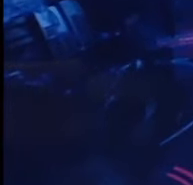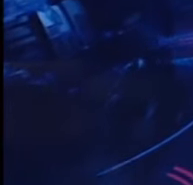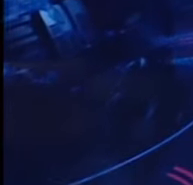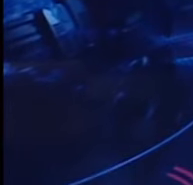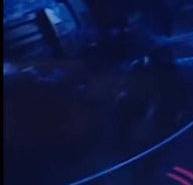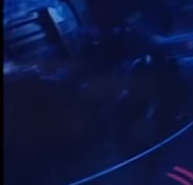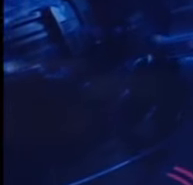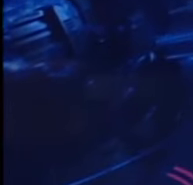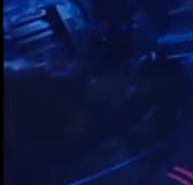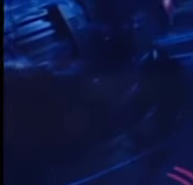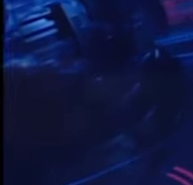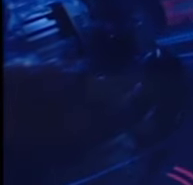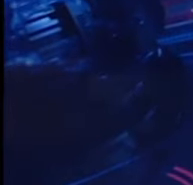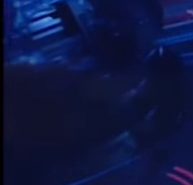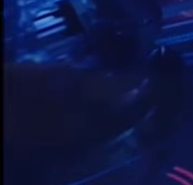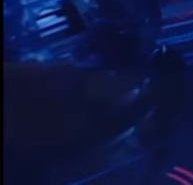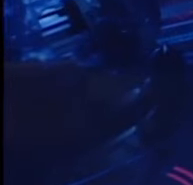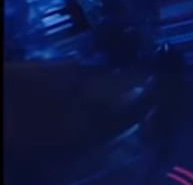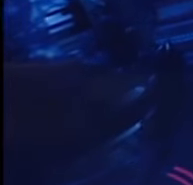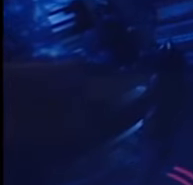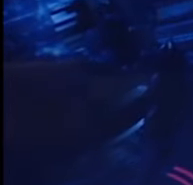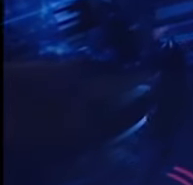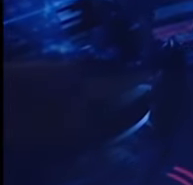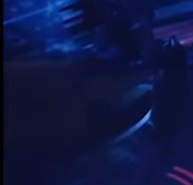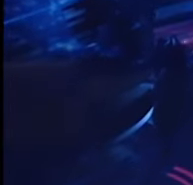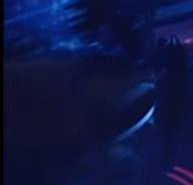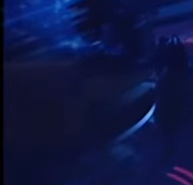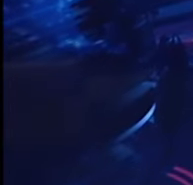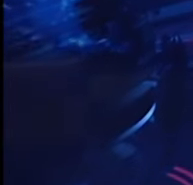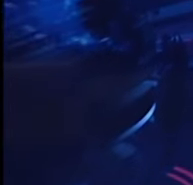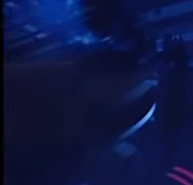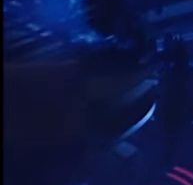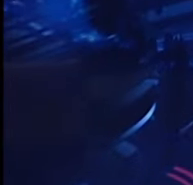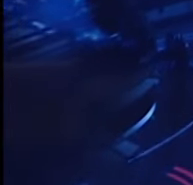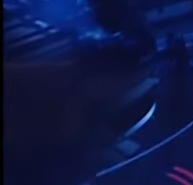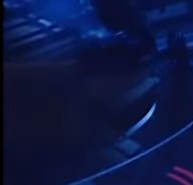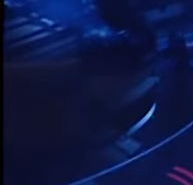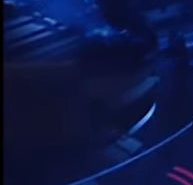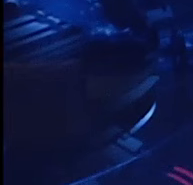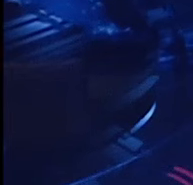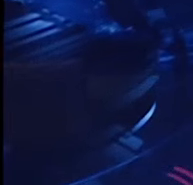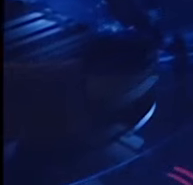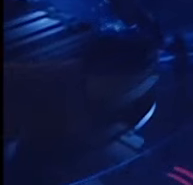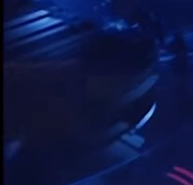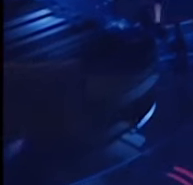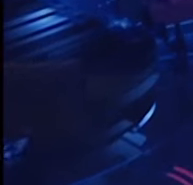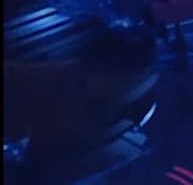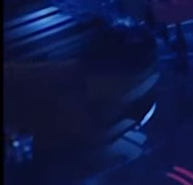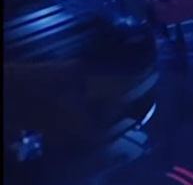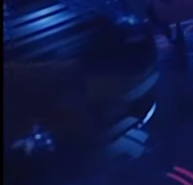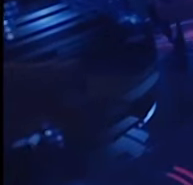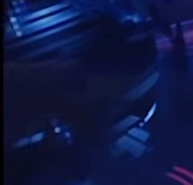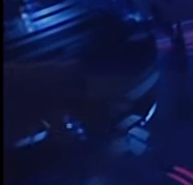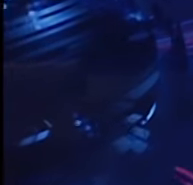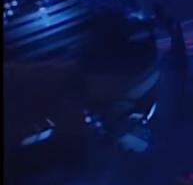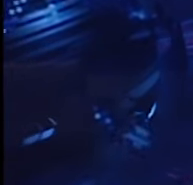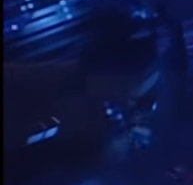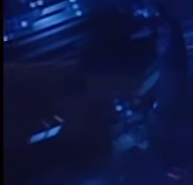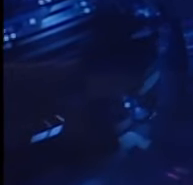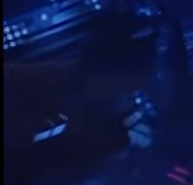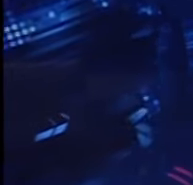حيدر وكان هناك تصريح ل قبل قليل لسفير اسرائيل في الامم المتحده قال